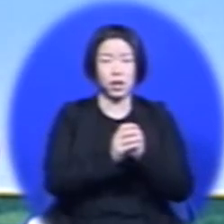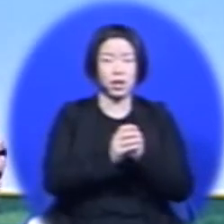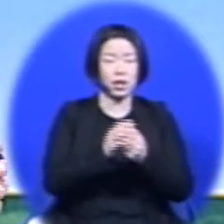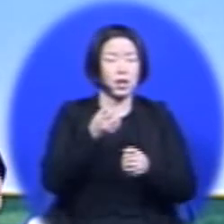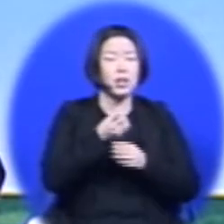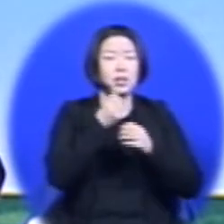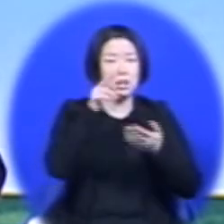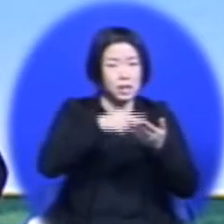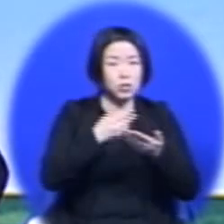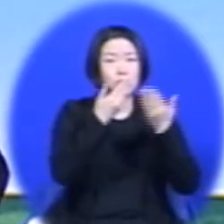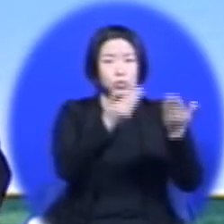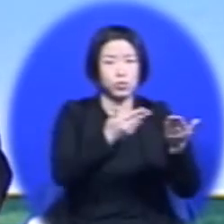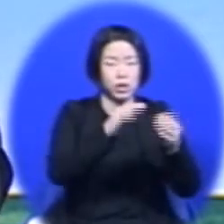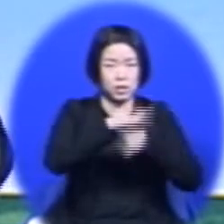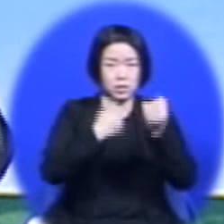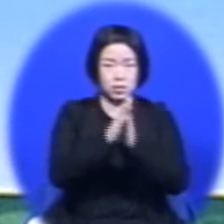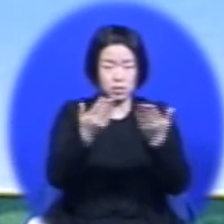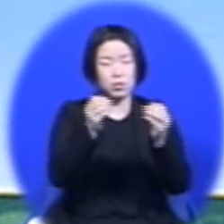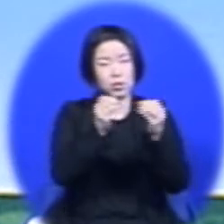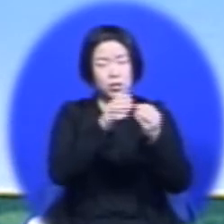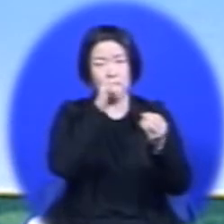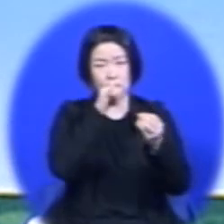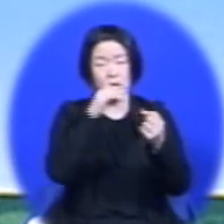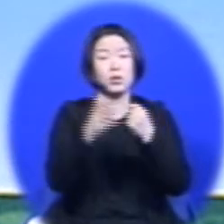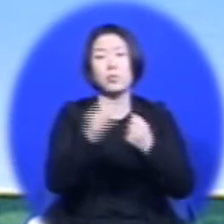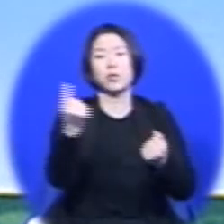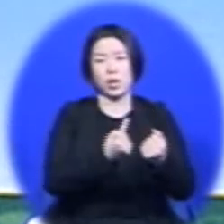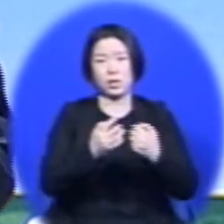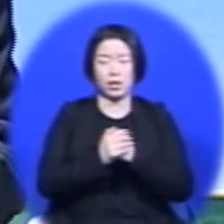들려주라는 성경 구절이 있어. 그래서 온 거래요.